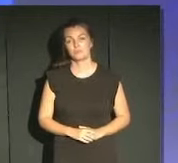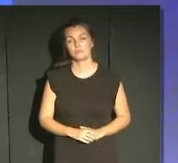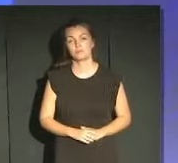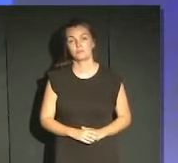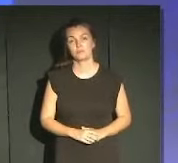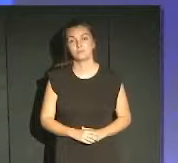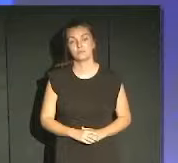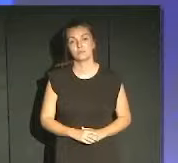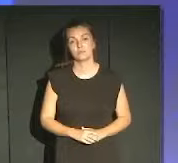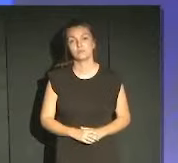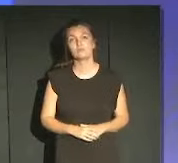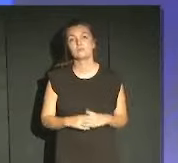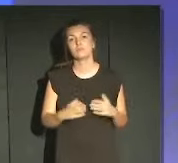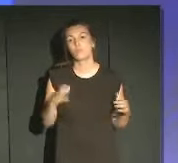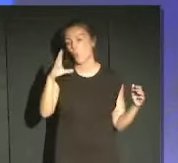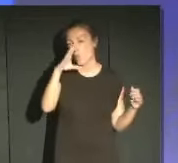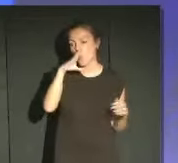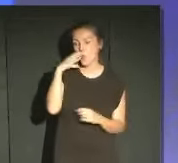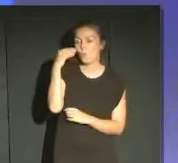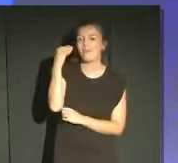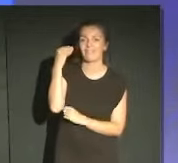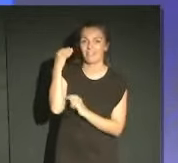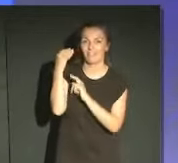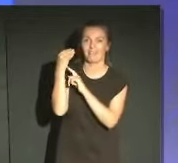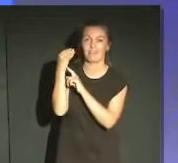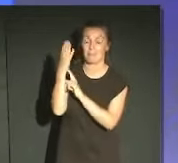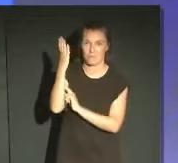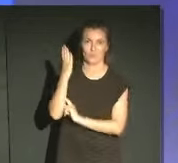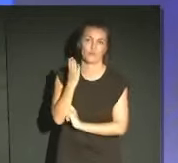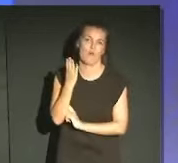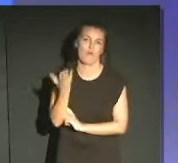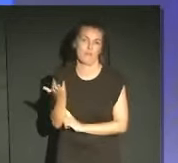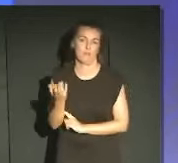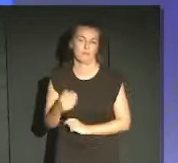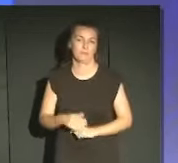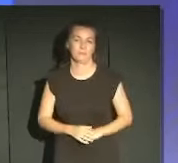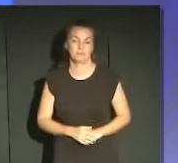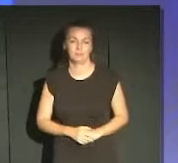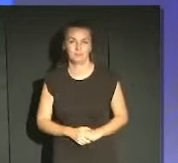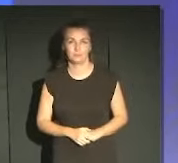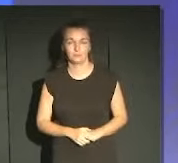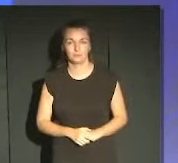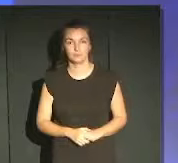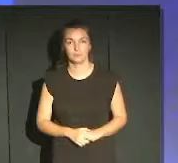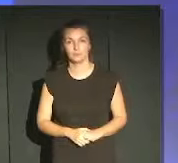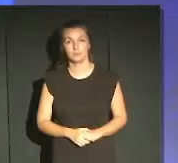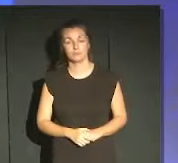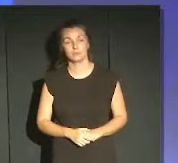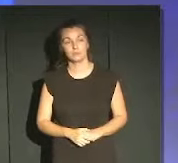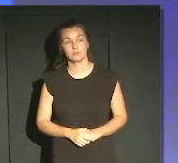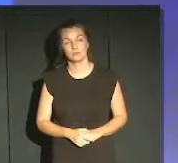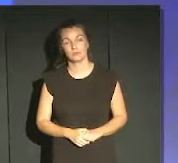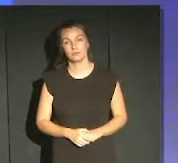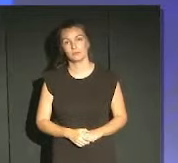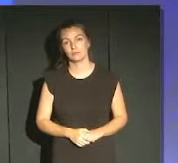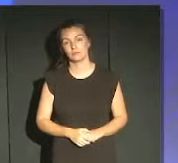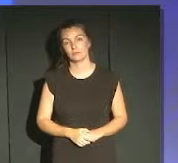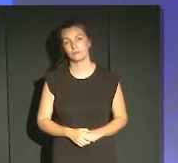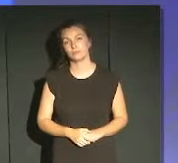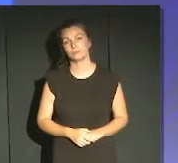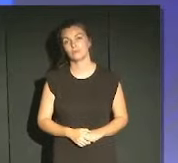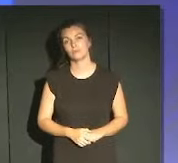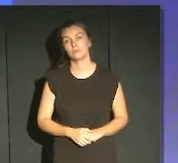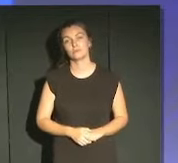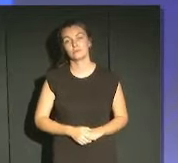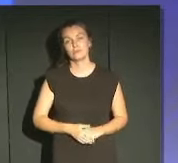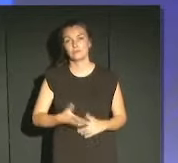nous avons besoin donc d'humanité nous avons besoin que des gens qui soi